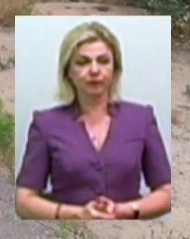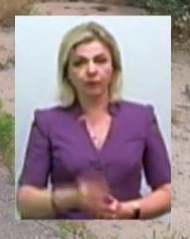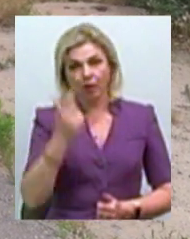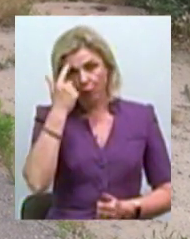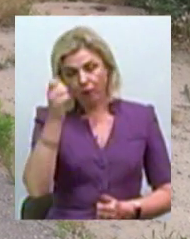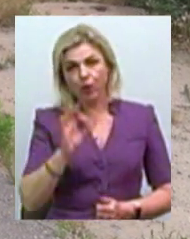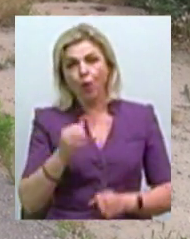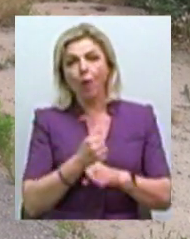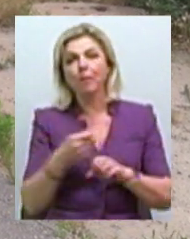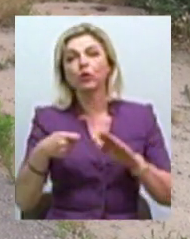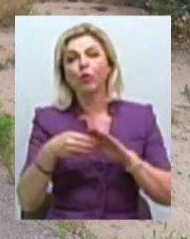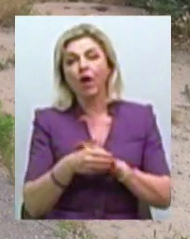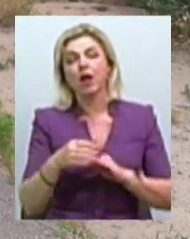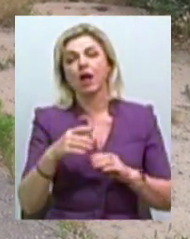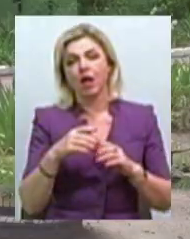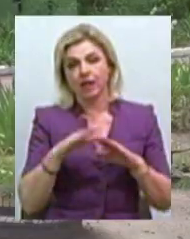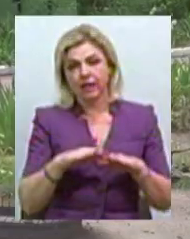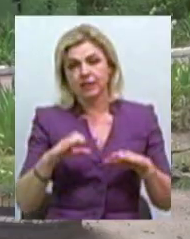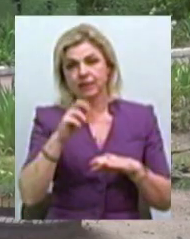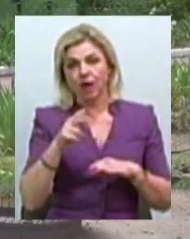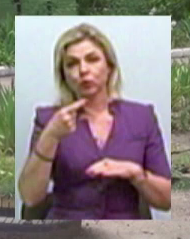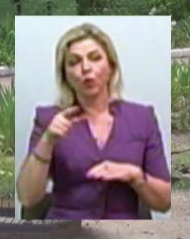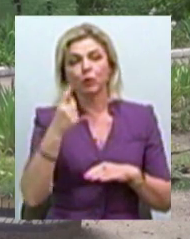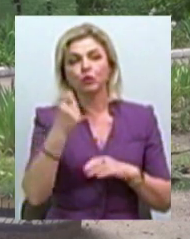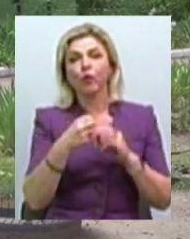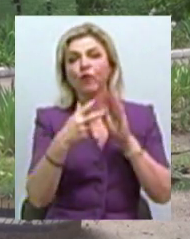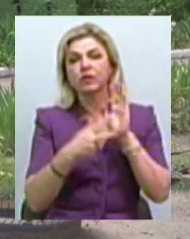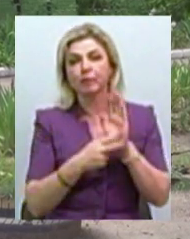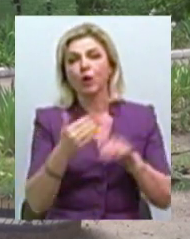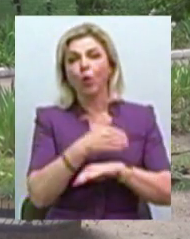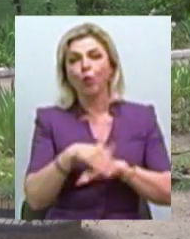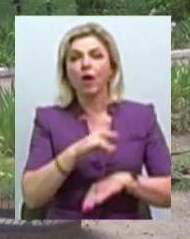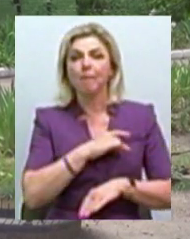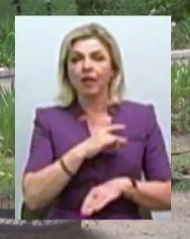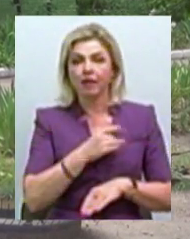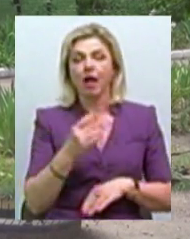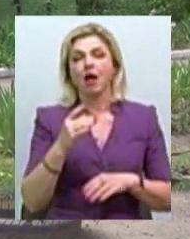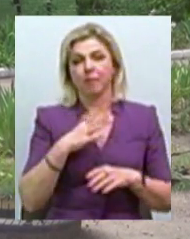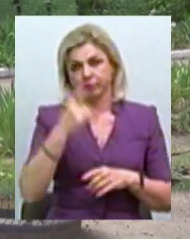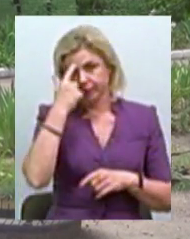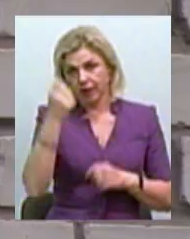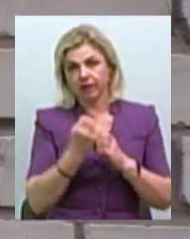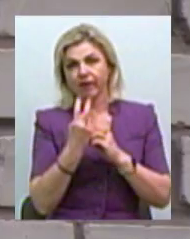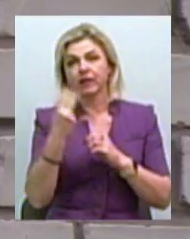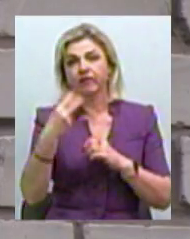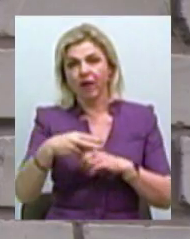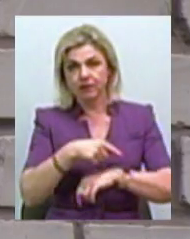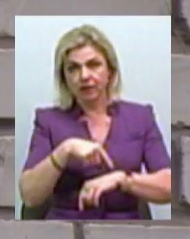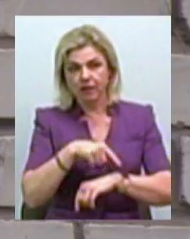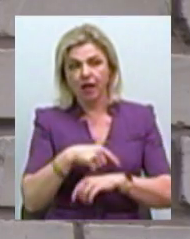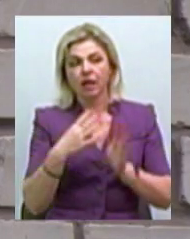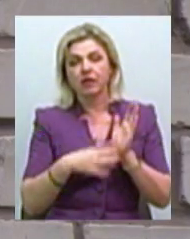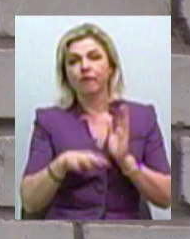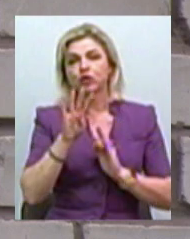Повідомлення про мінування дошкільного навчального закладу номер 118, що на вулиці Біла, надійшло о 12:20.